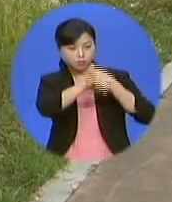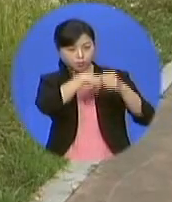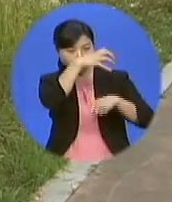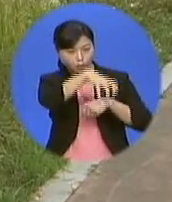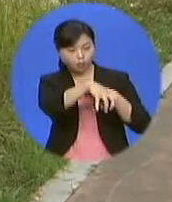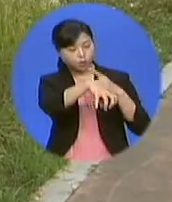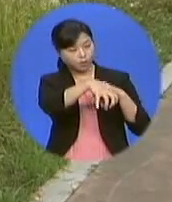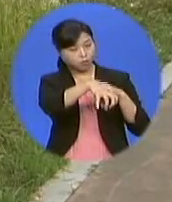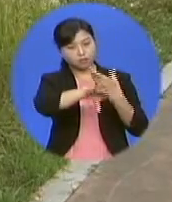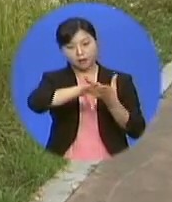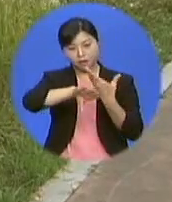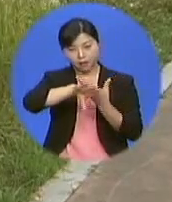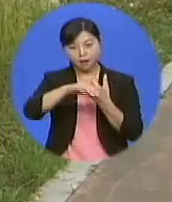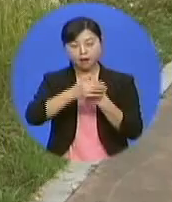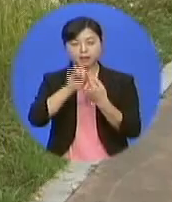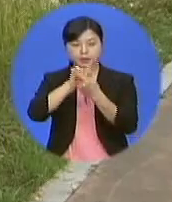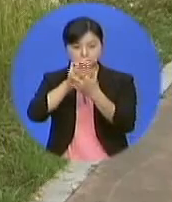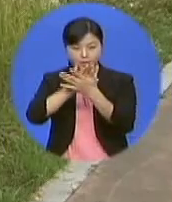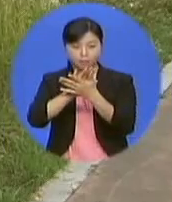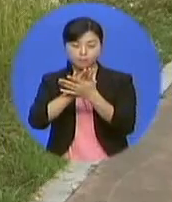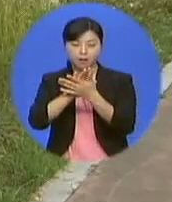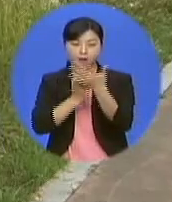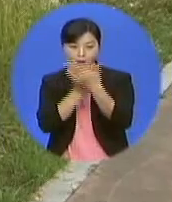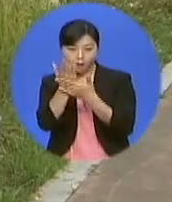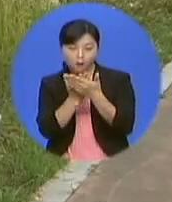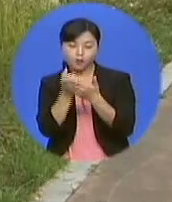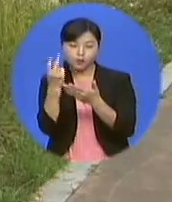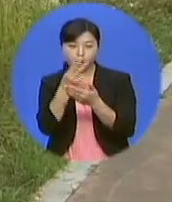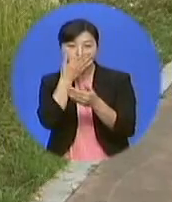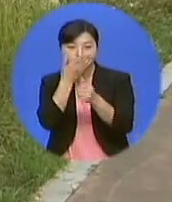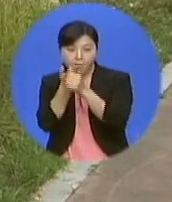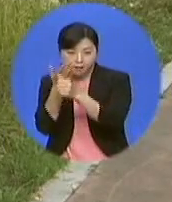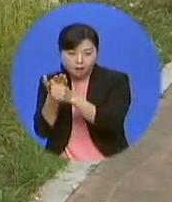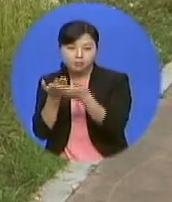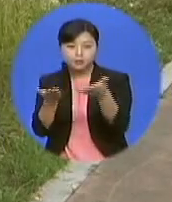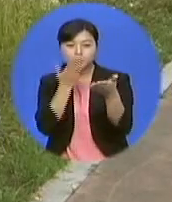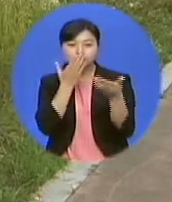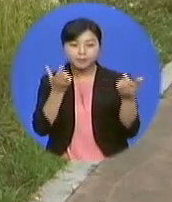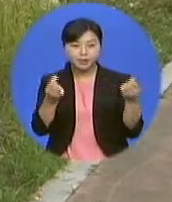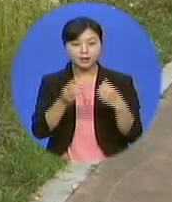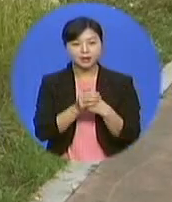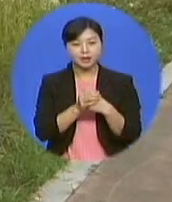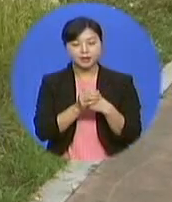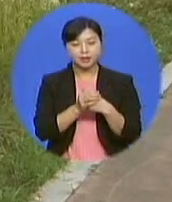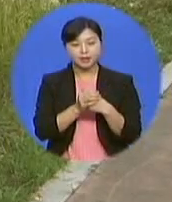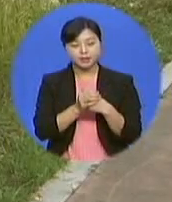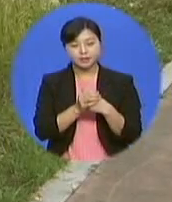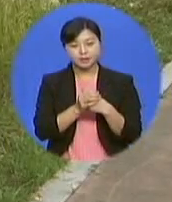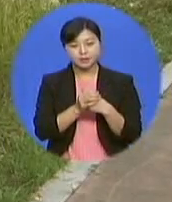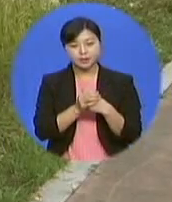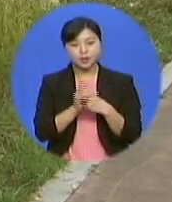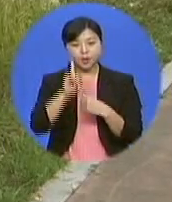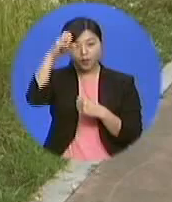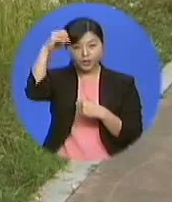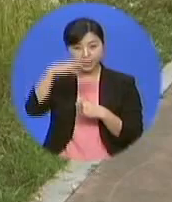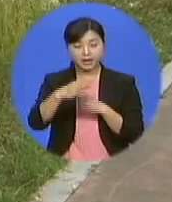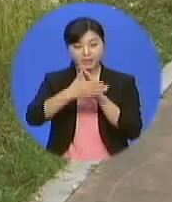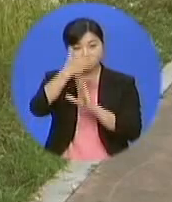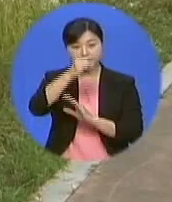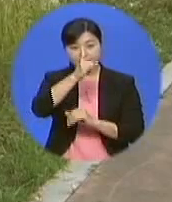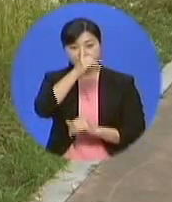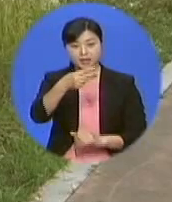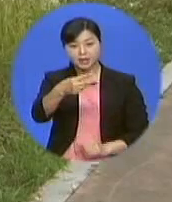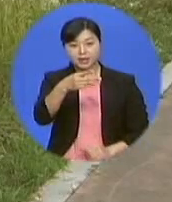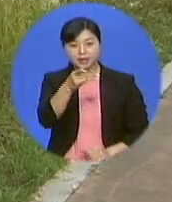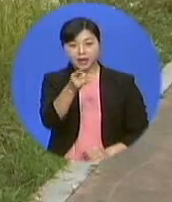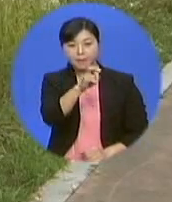다르게 동물들과 직접 교감을 하고 또 직접 먹이도 줄 수 있다고 합니다. 자, 그럼 고양시에 위치하고 있는 테마동물원